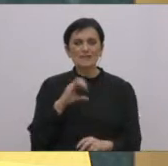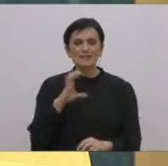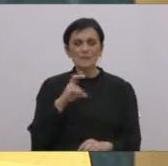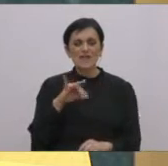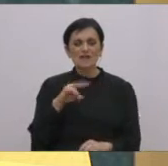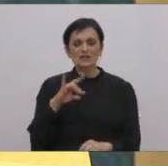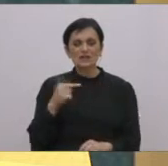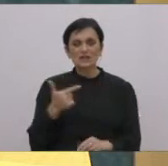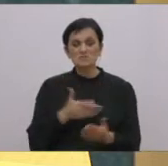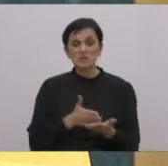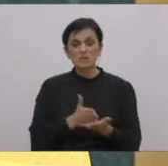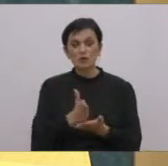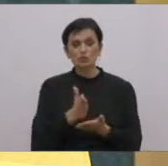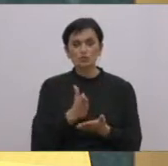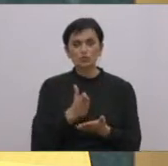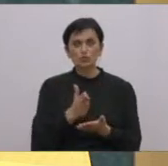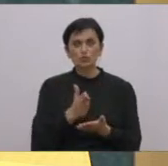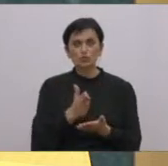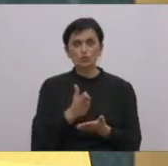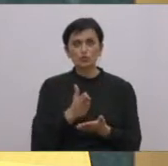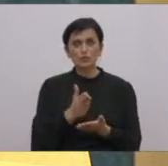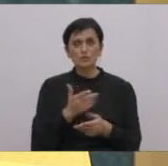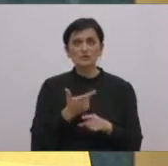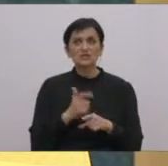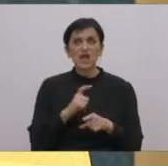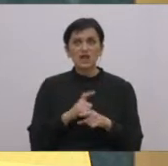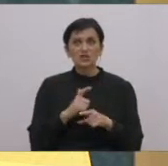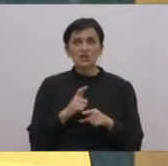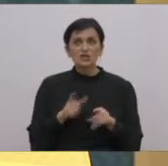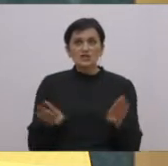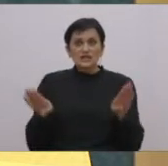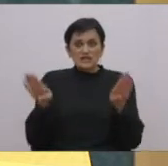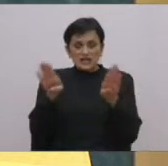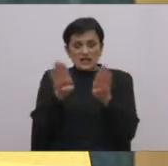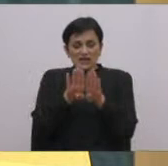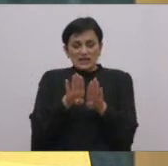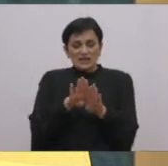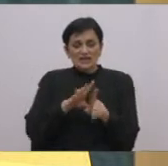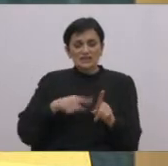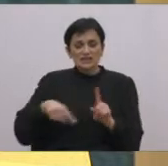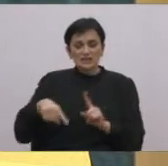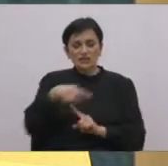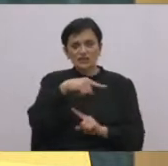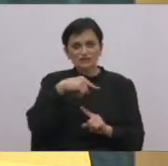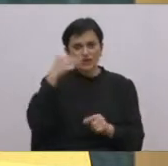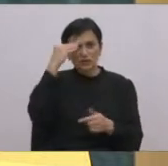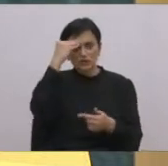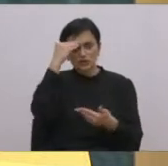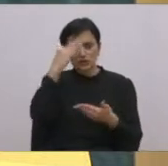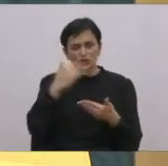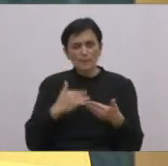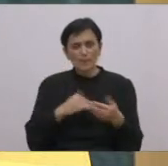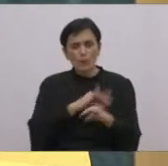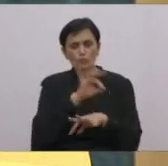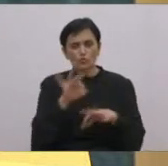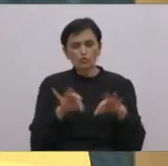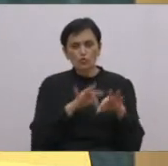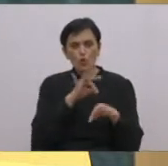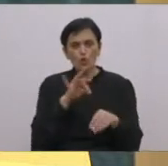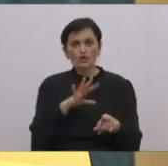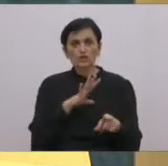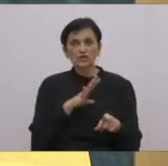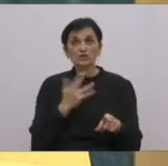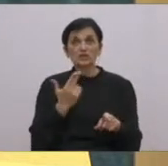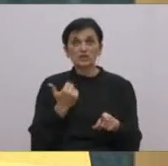building-ის მიმართულებით, ვინაიდან ძალიან დივერსიფიცირებული შინაარსობრივად პროექტები იყო